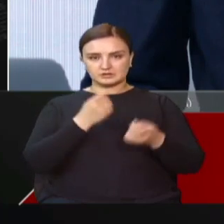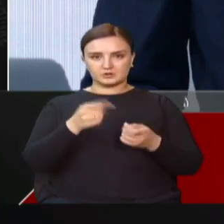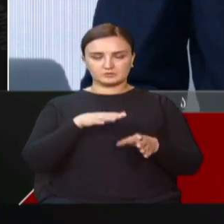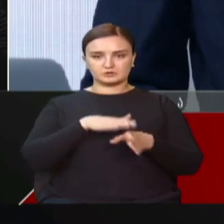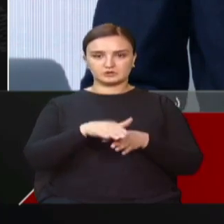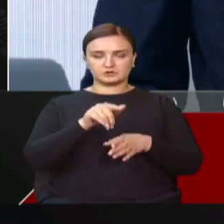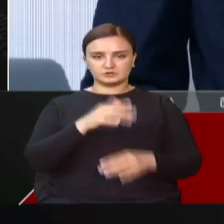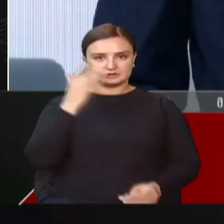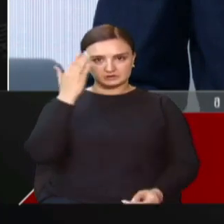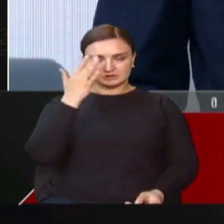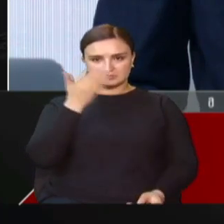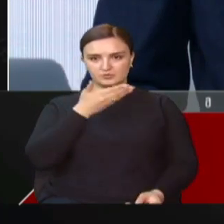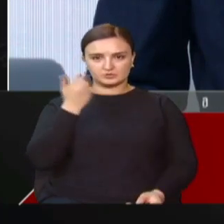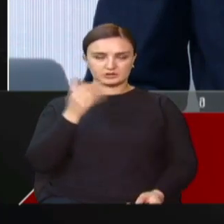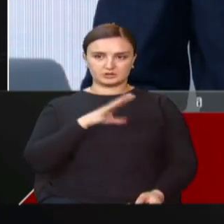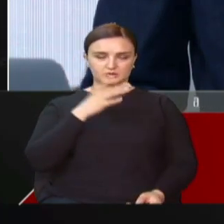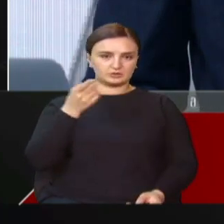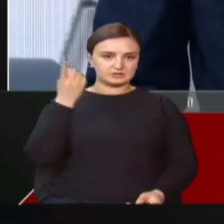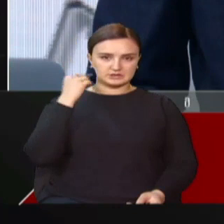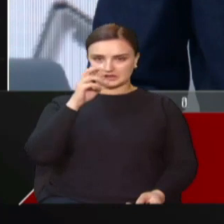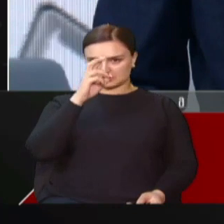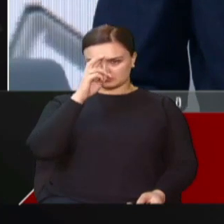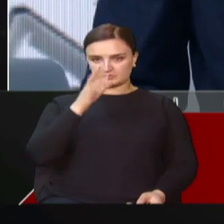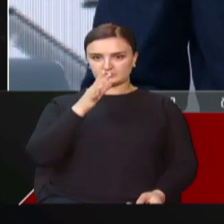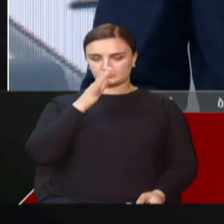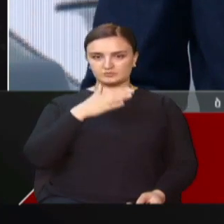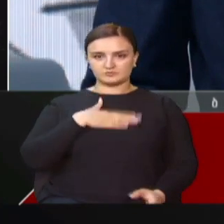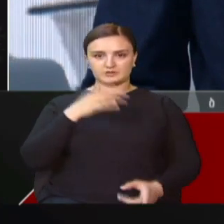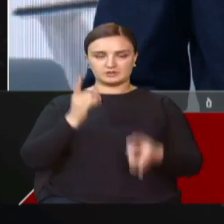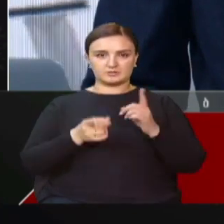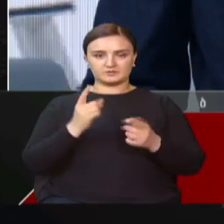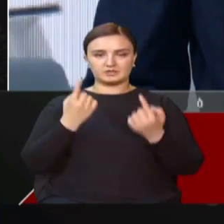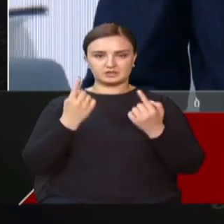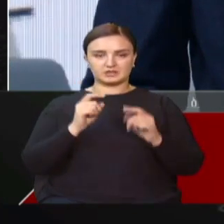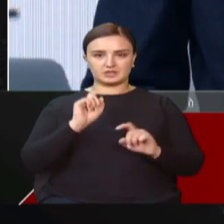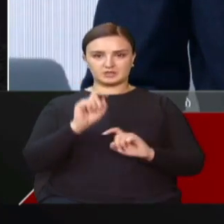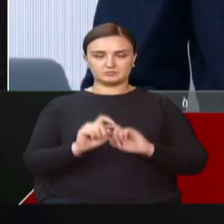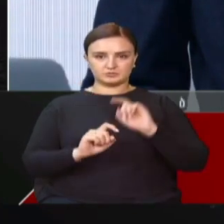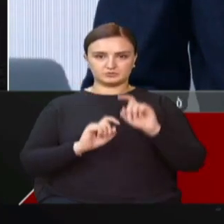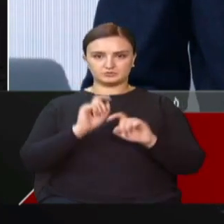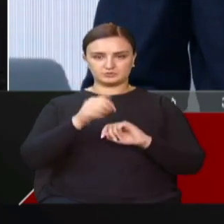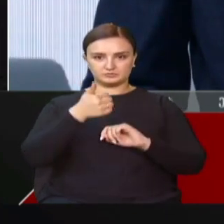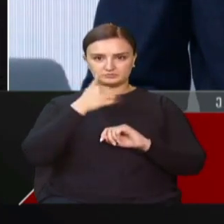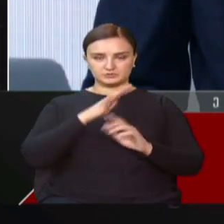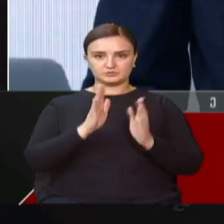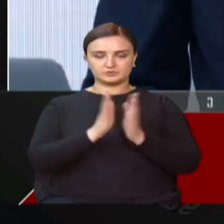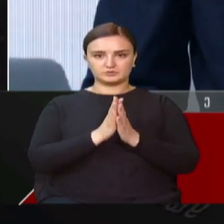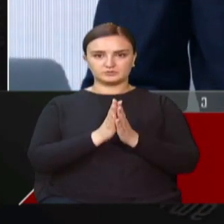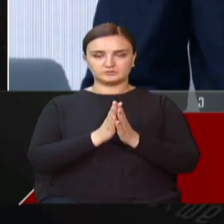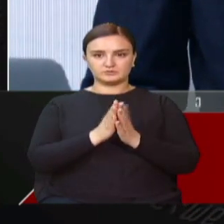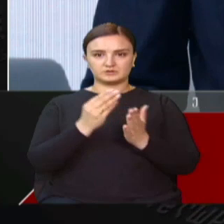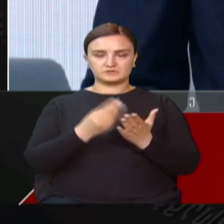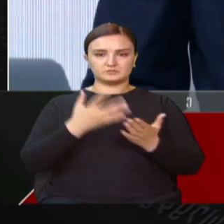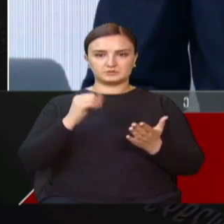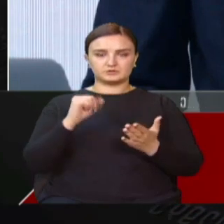რომელიც წარმოუდგენელი იყო წინა ხელისუფლების დროს, ჩვენ ნამდვილად წინ გადავდგით დიდი ნაბიჯი, ძალიან გთხოვთ ძვირფასო მეგობრებო ევროპიდან,